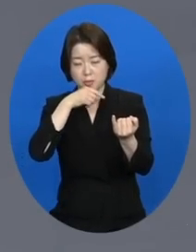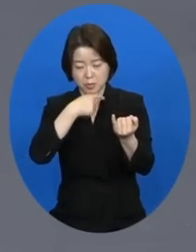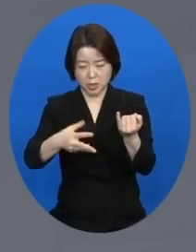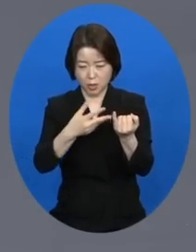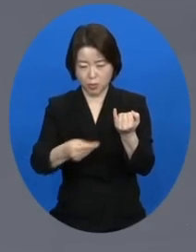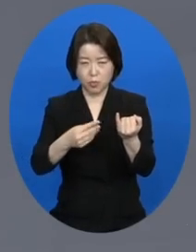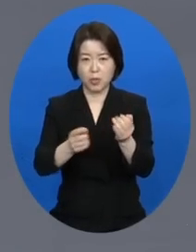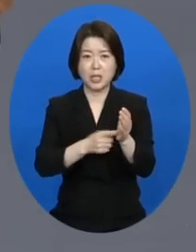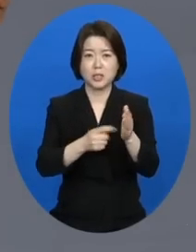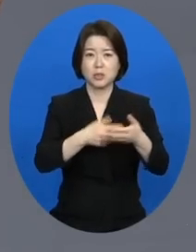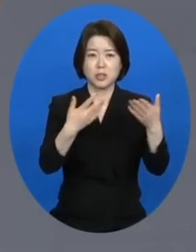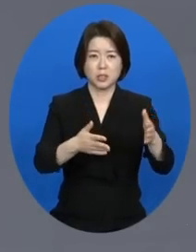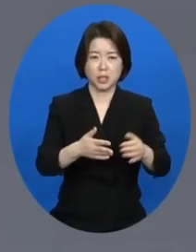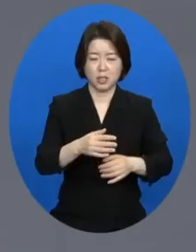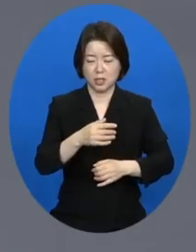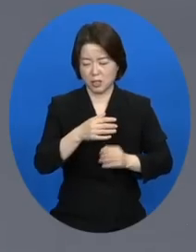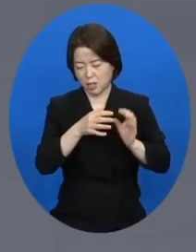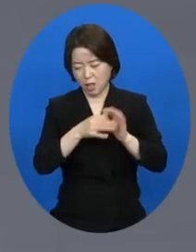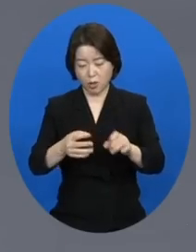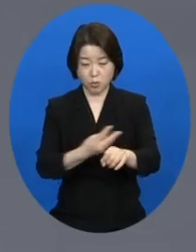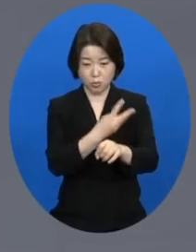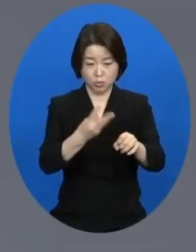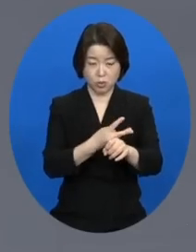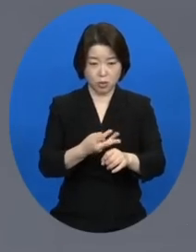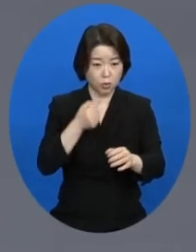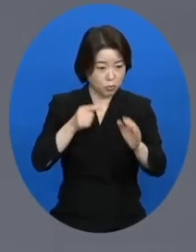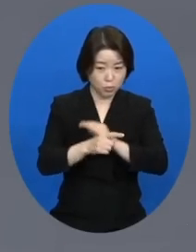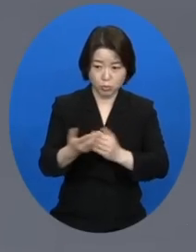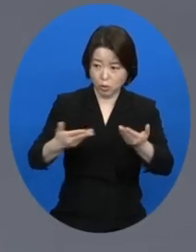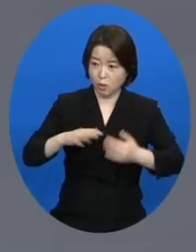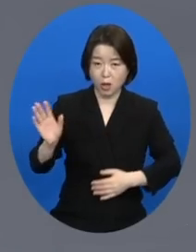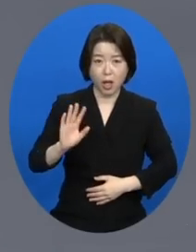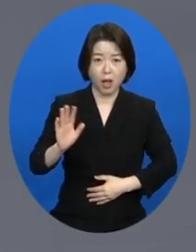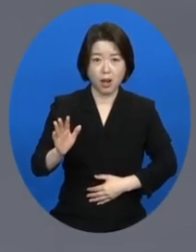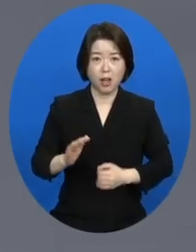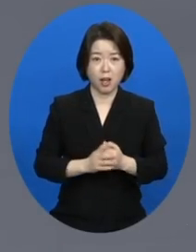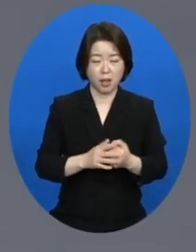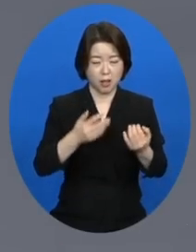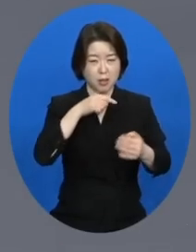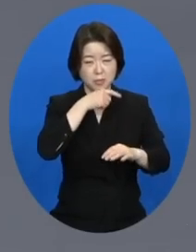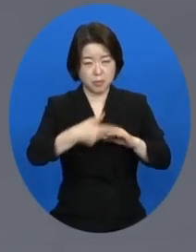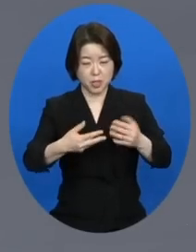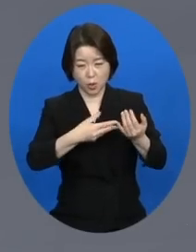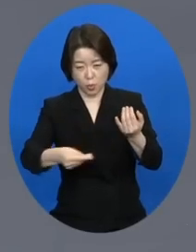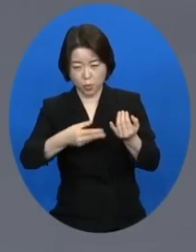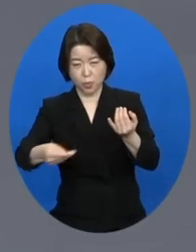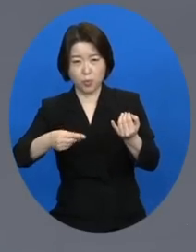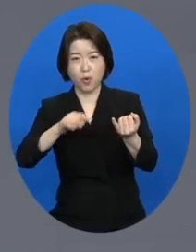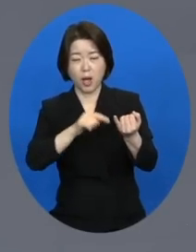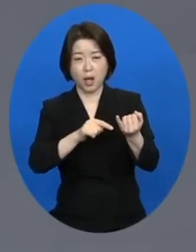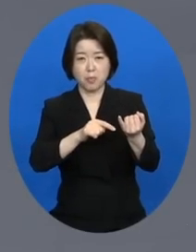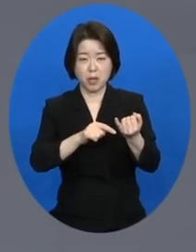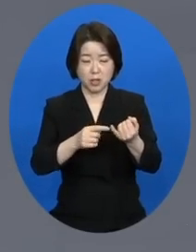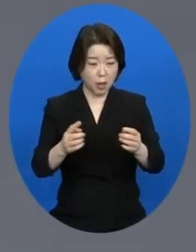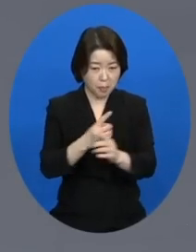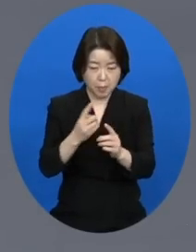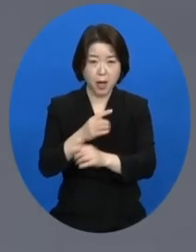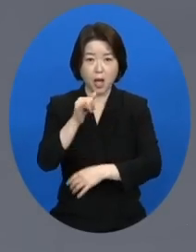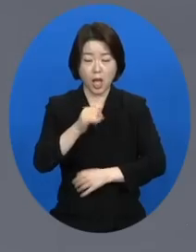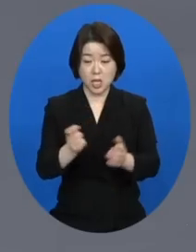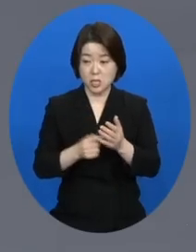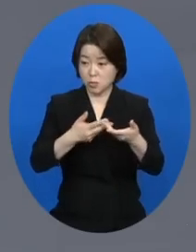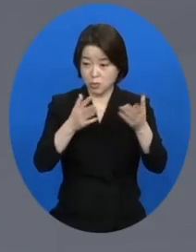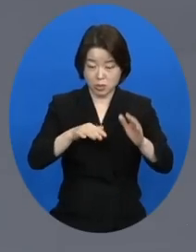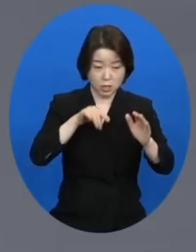3시간 정도를 계속 피를 쏟았네요. 왜 조치를 안 해주는지 모르겠어요. 보통 피를 흘리면 조치를 해줘야 되는 게 정상 아닙니까? 응급실까지